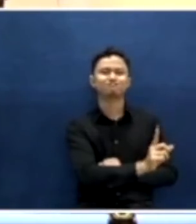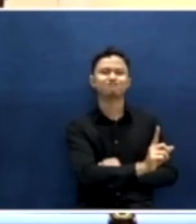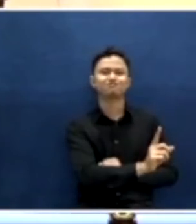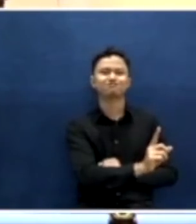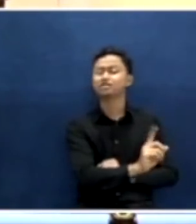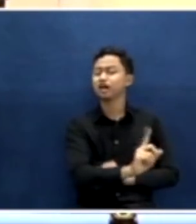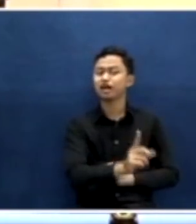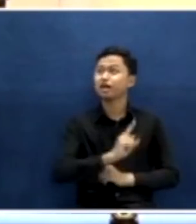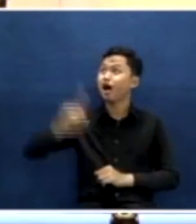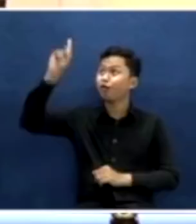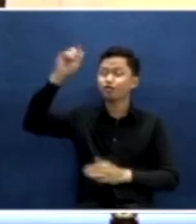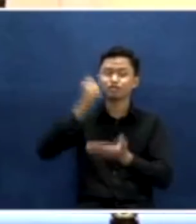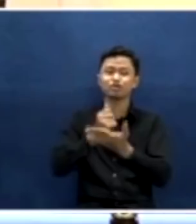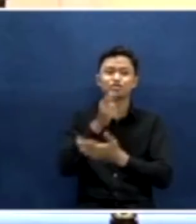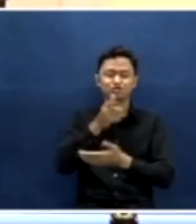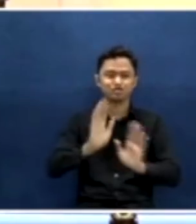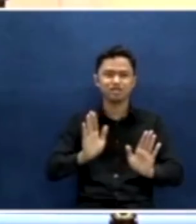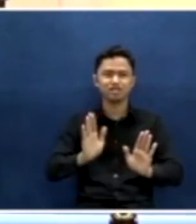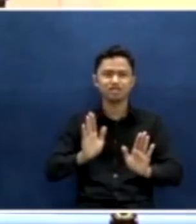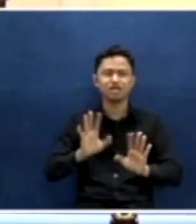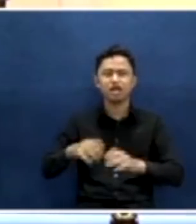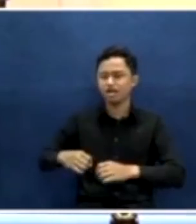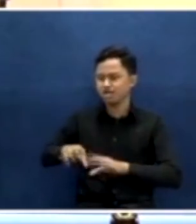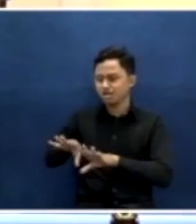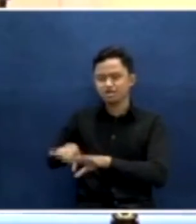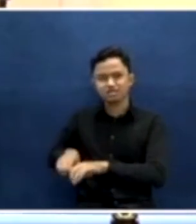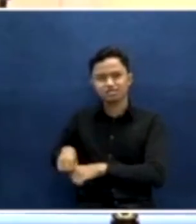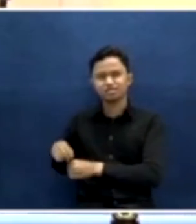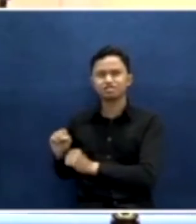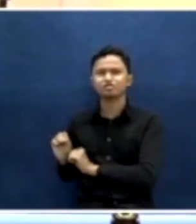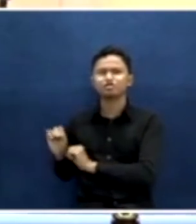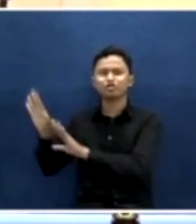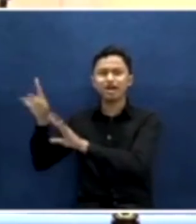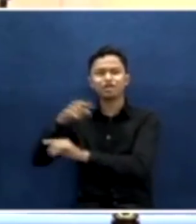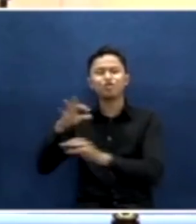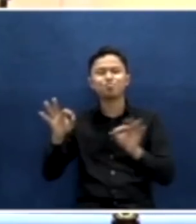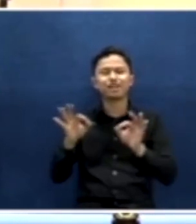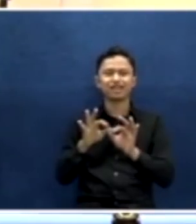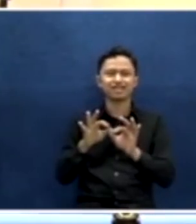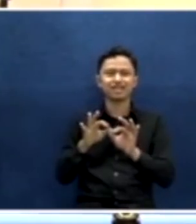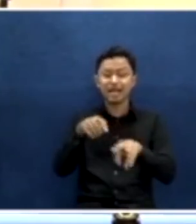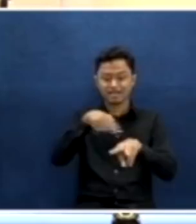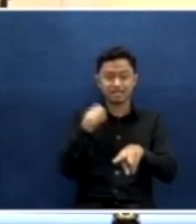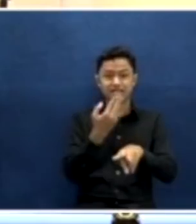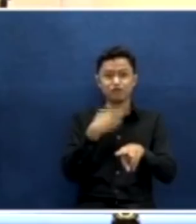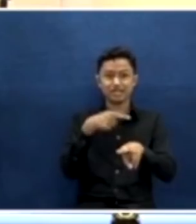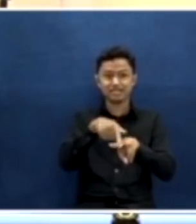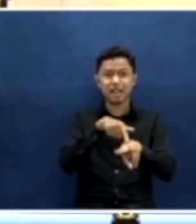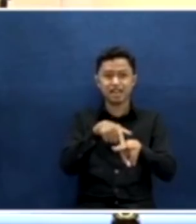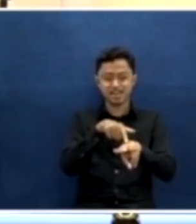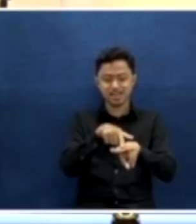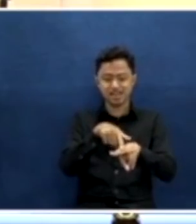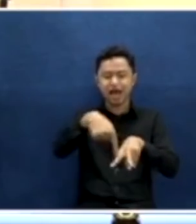admins Rocky nalika sesungguhnya Surga itu lebih dekat daripada tali sandal Kamu kenapa nabi itu mengatakan sorga itu